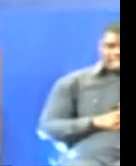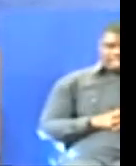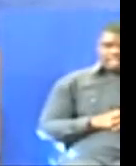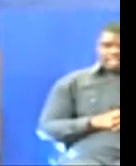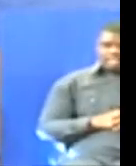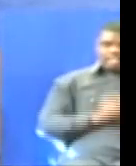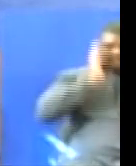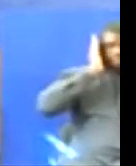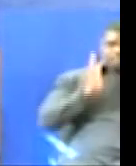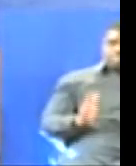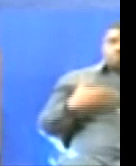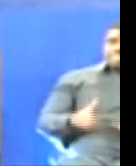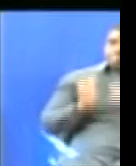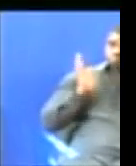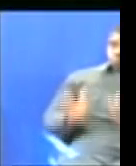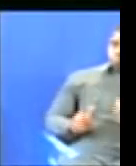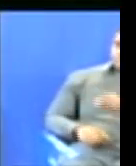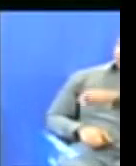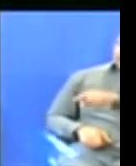Mheshimiwa Waziri Mkuu, hawa watu